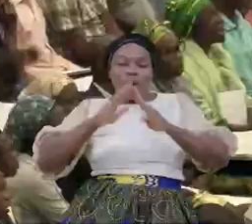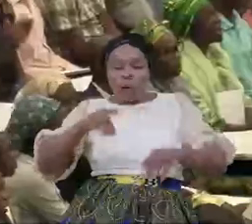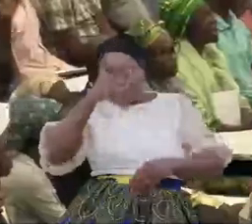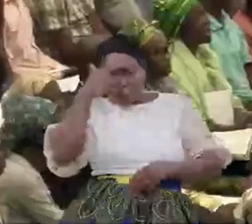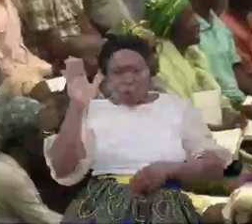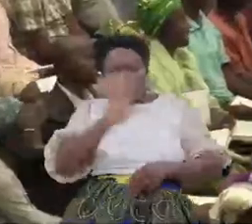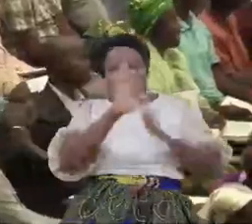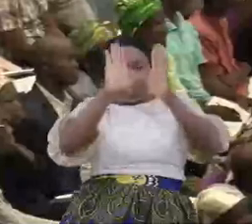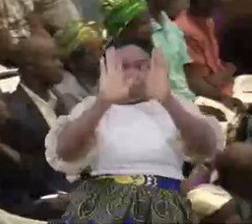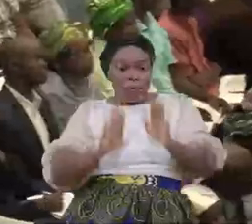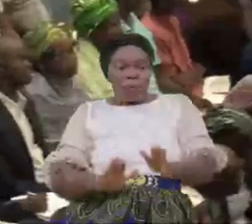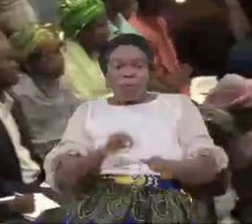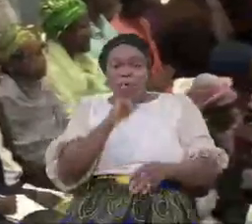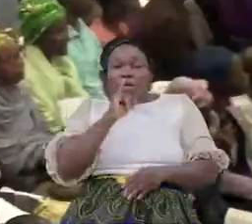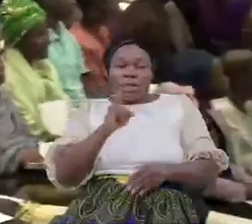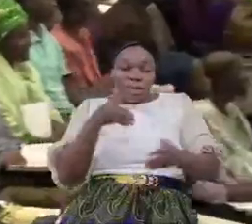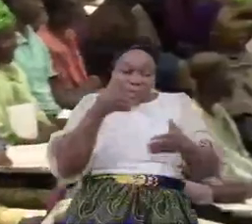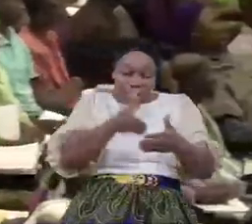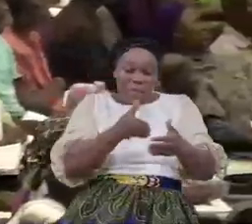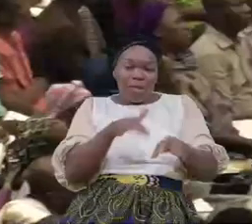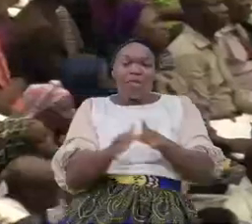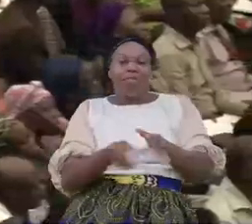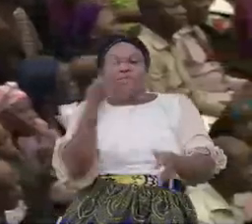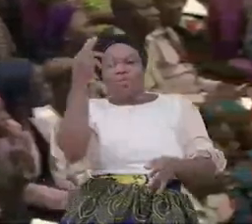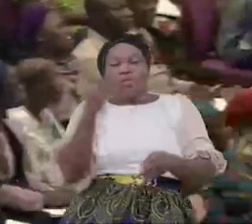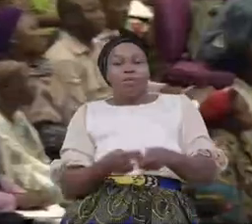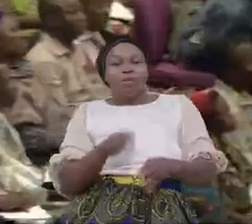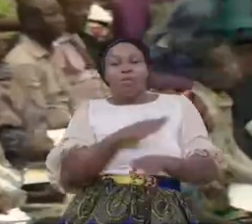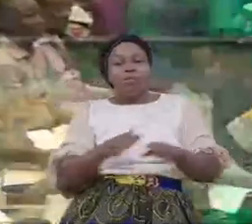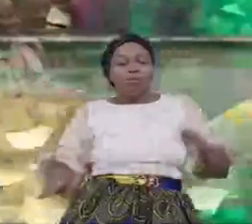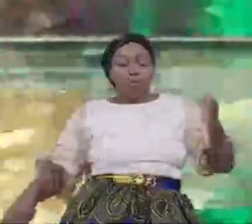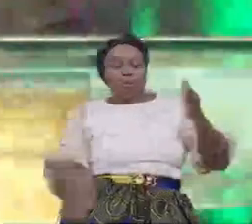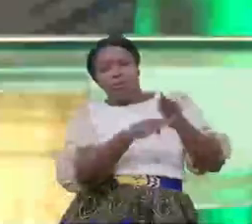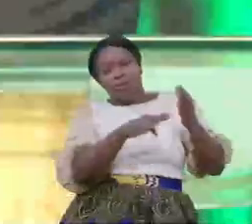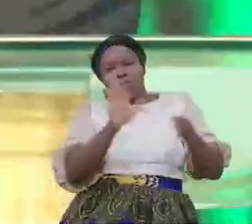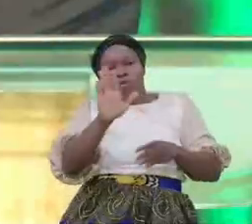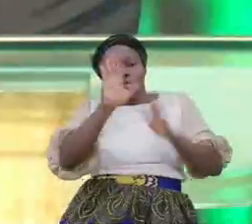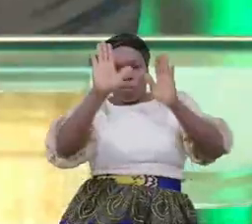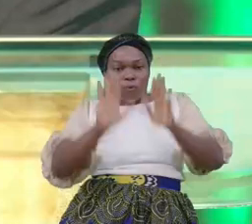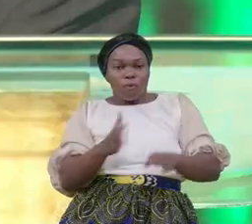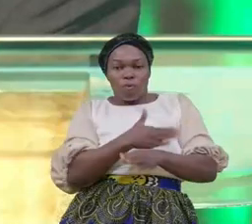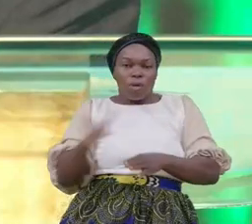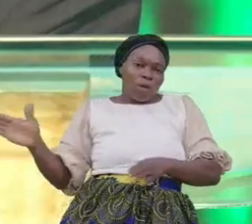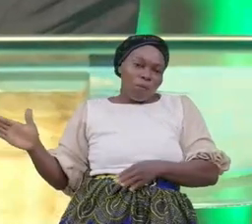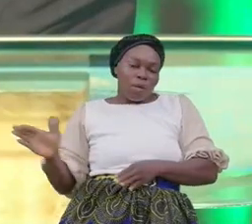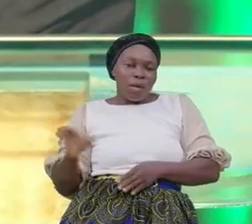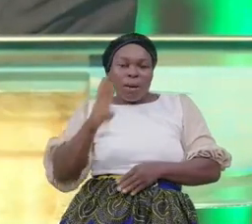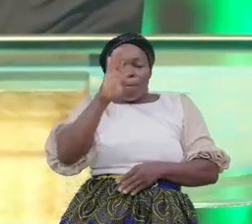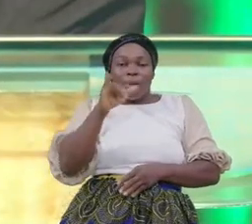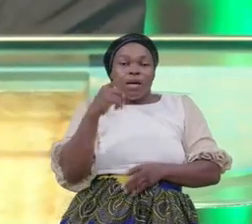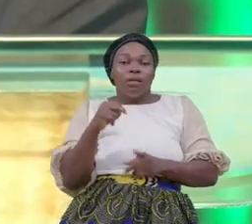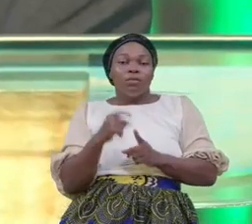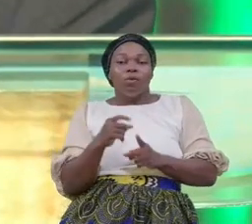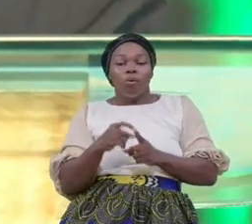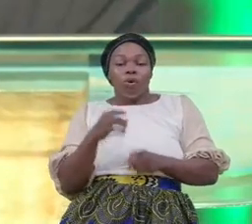est en route. Il ne faut pas chasser votre miracle par les paroles d'incrédulité, par les paroles de doute, par